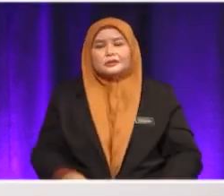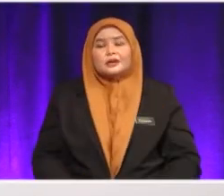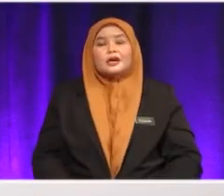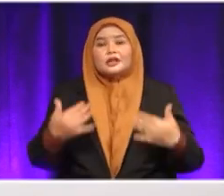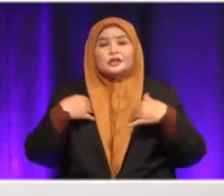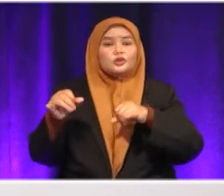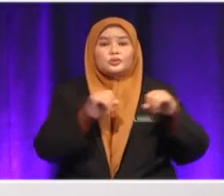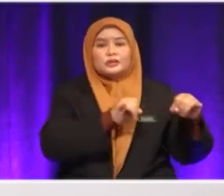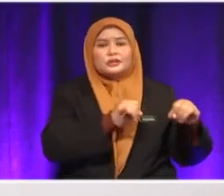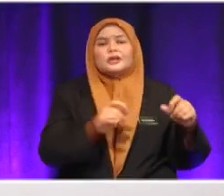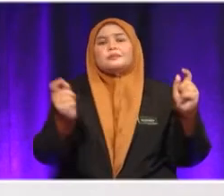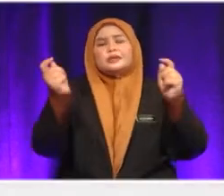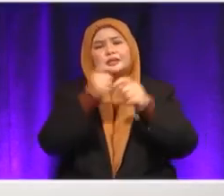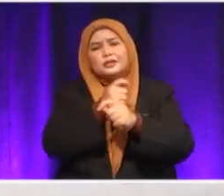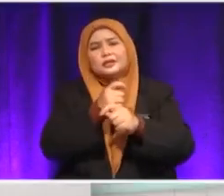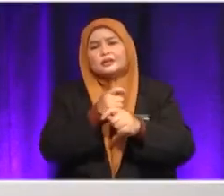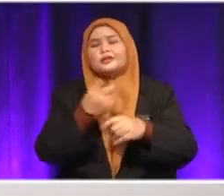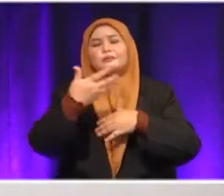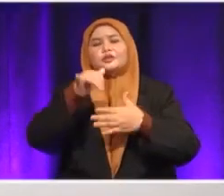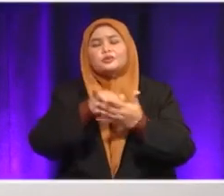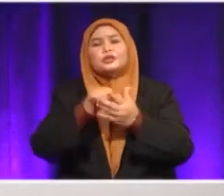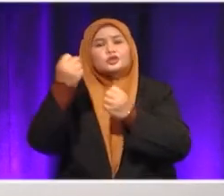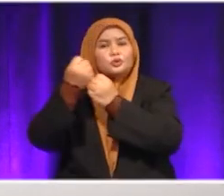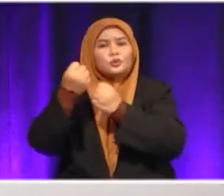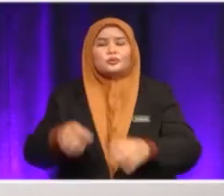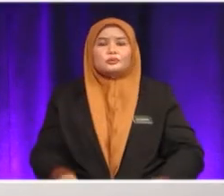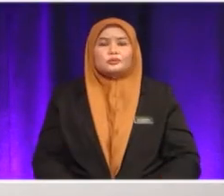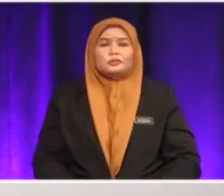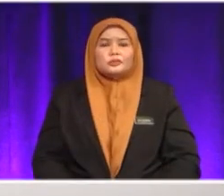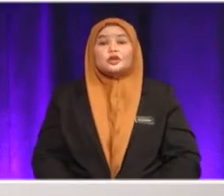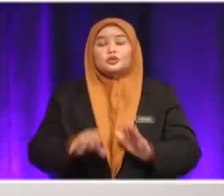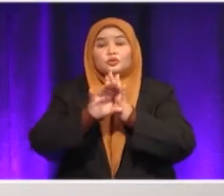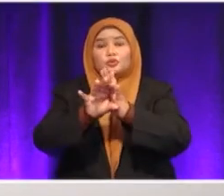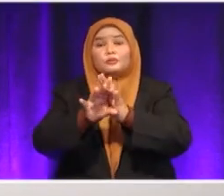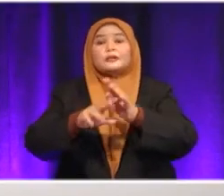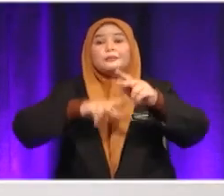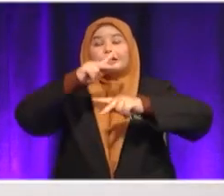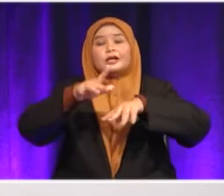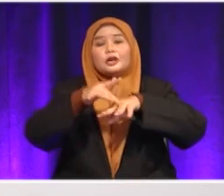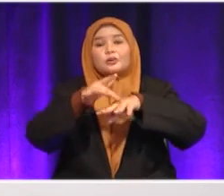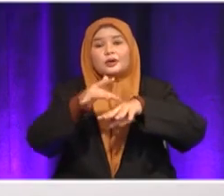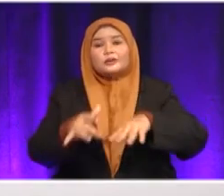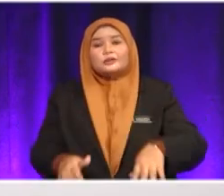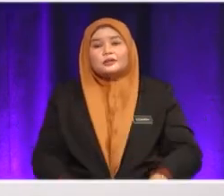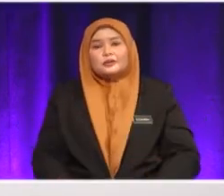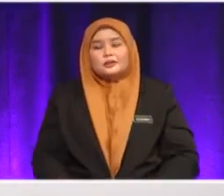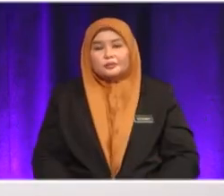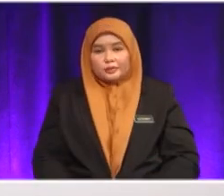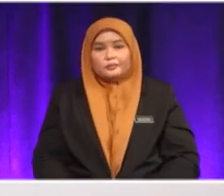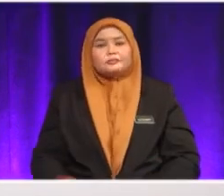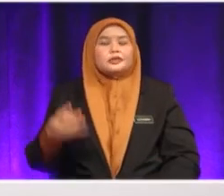yang menentang kemudian menyokong seperti contoh pada peringkat awal snep menentang pembentukan